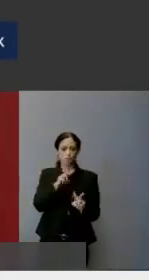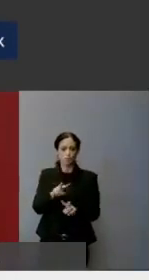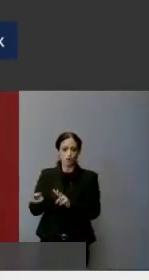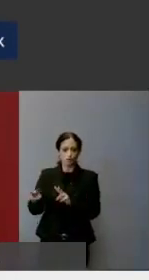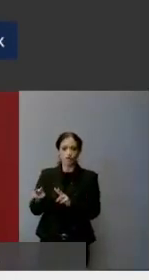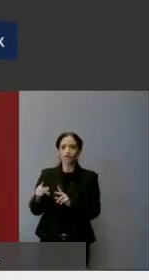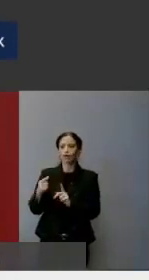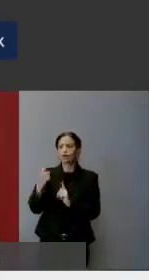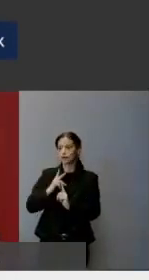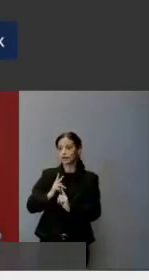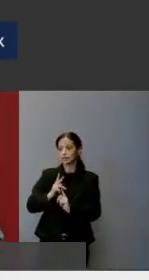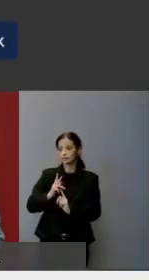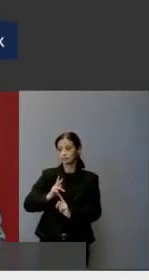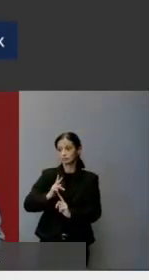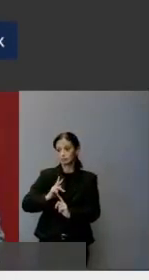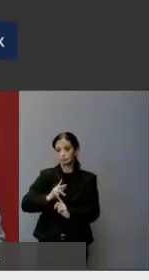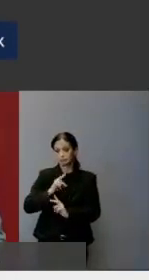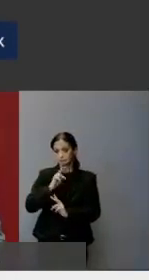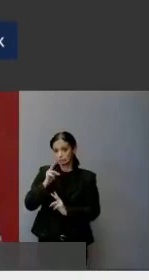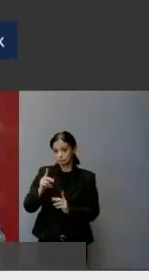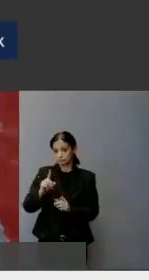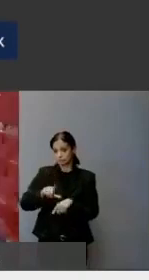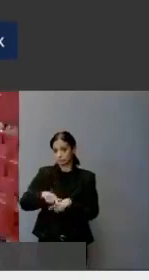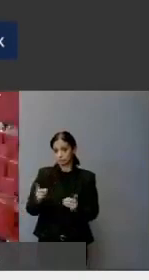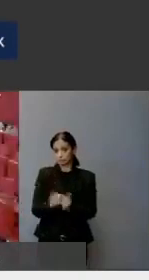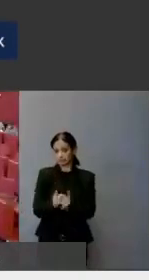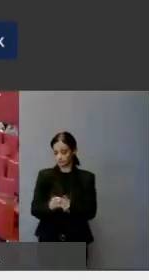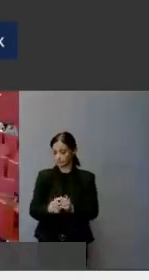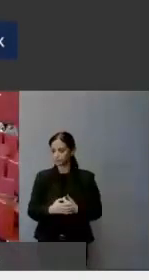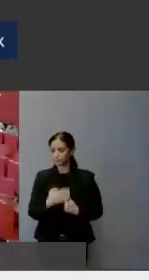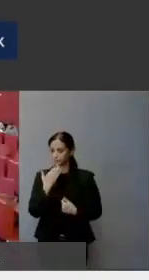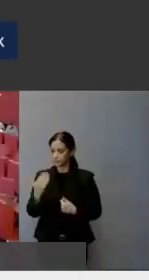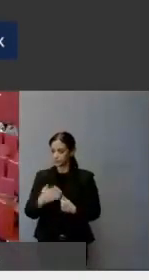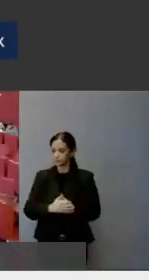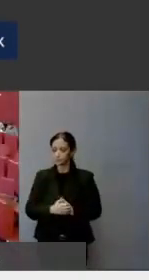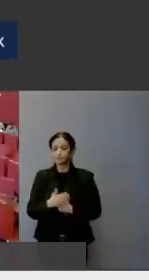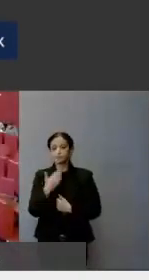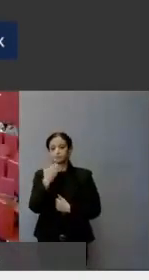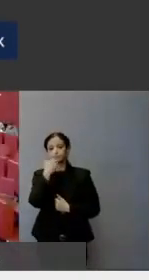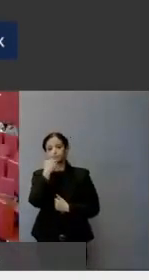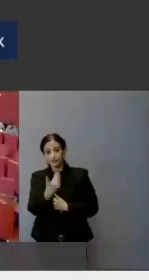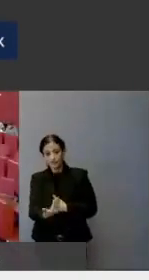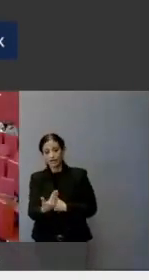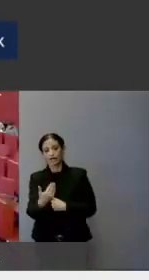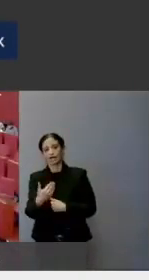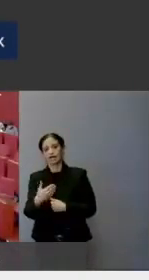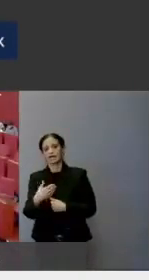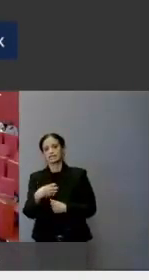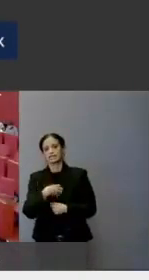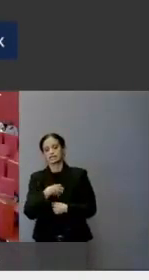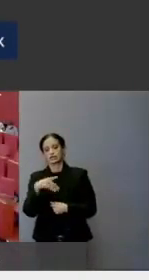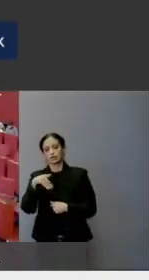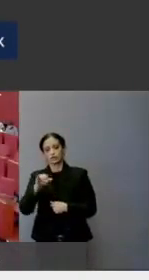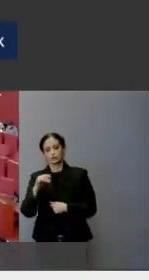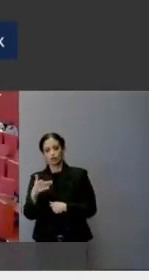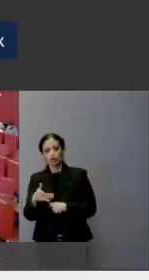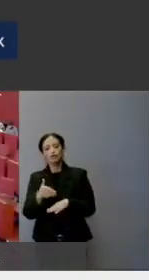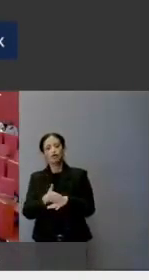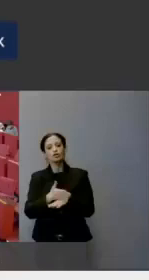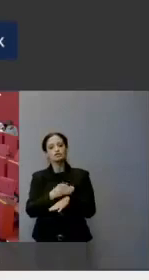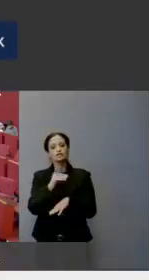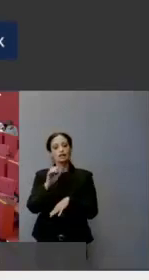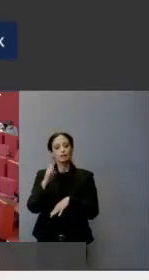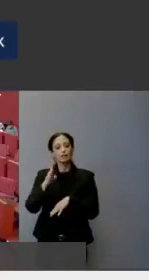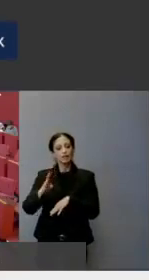lei auspicato in tempi rapidi grazie grazie a lei assessore piciocchi consigliere di meredith ti prego